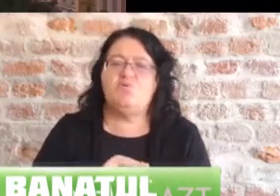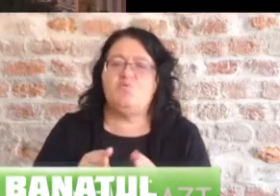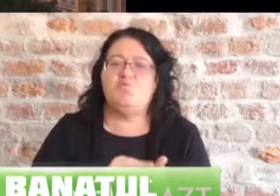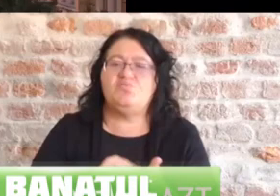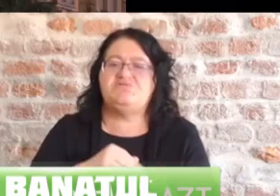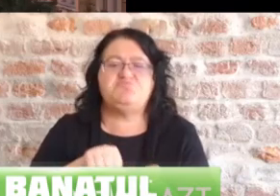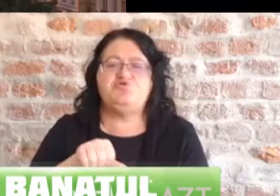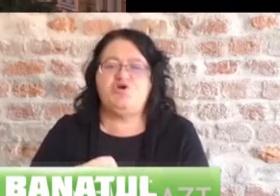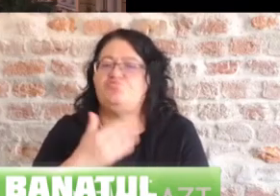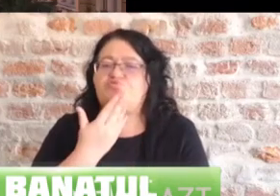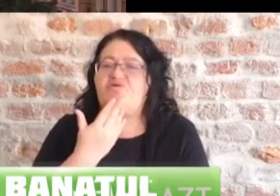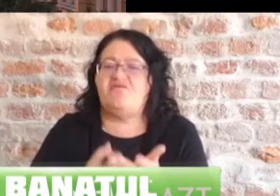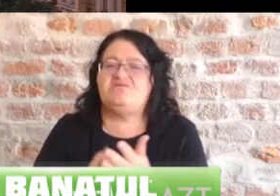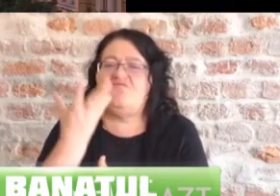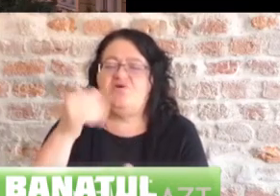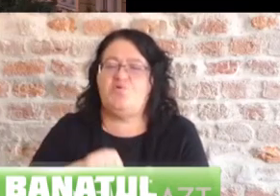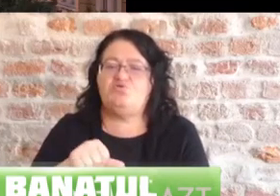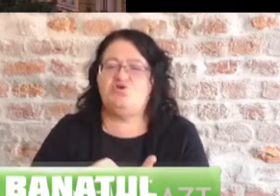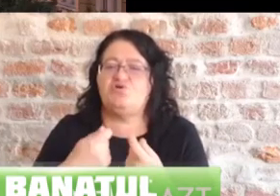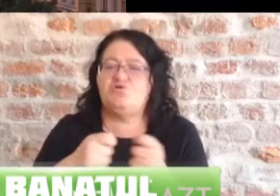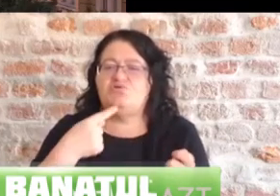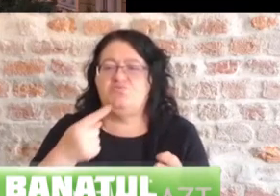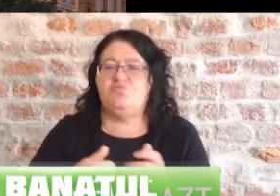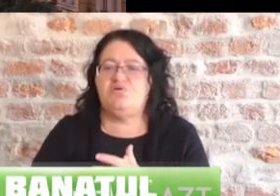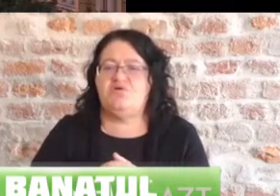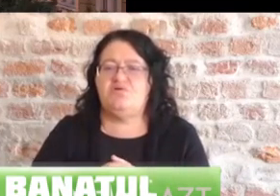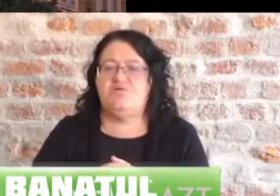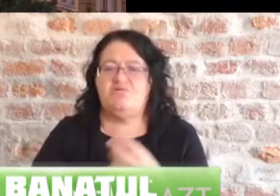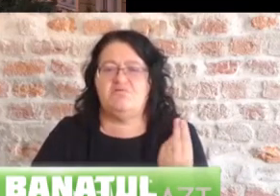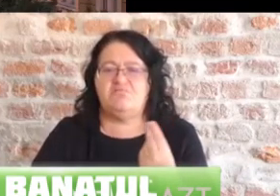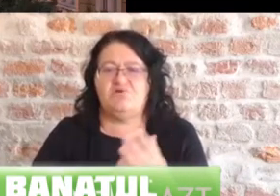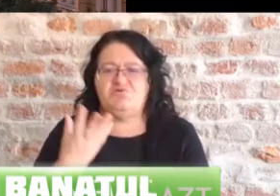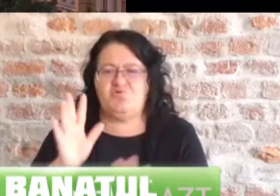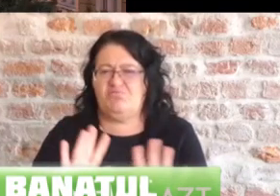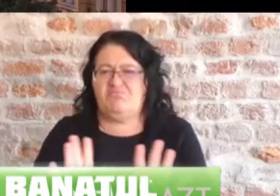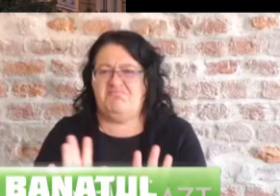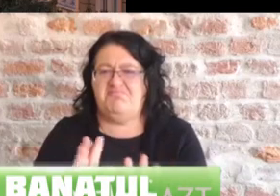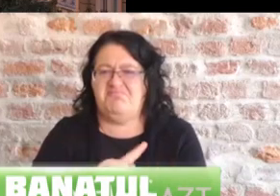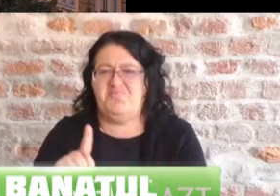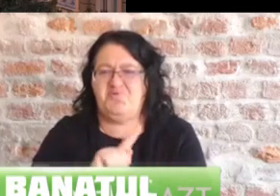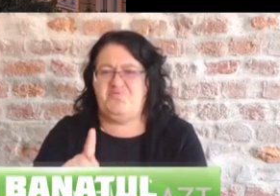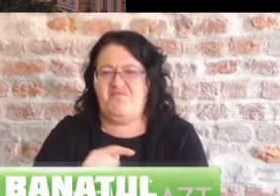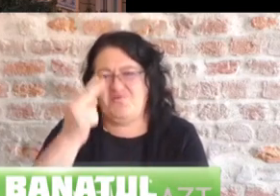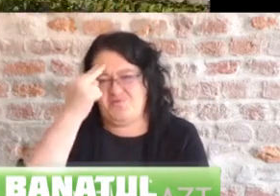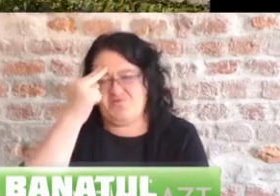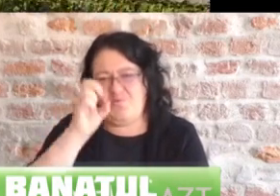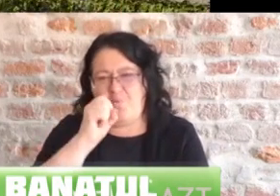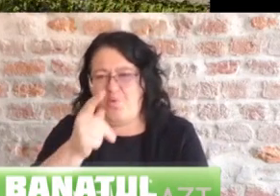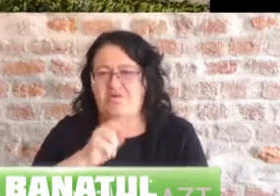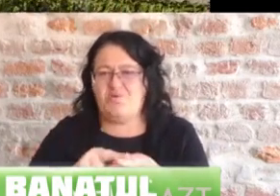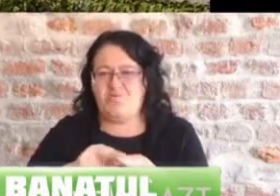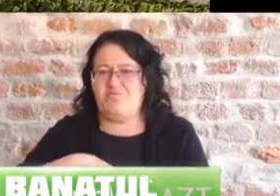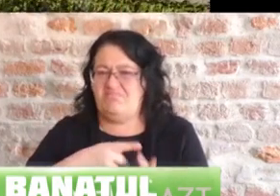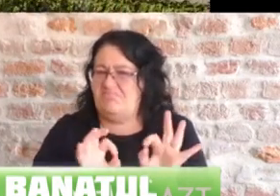cum ai vedea tu, ce ai vrea să fie nou în Piața Victoriei? Și toți spuneau, dar de ce să facem ceva în Piața Victoriei? De ce? E ok așa cum